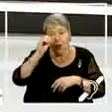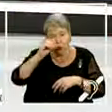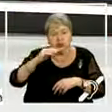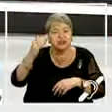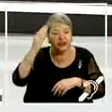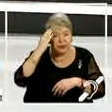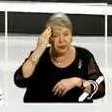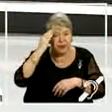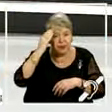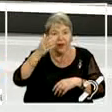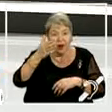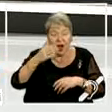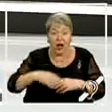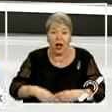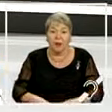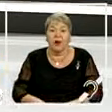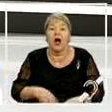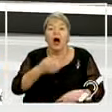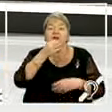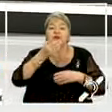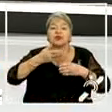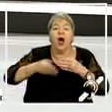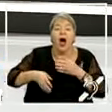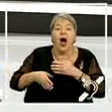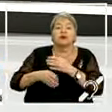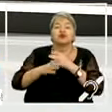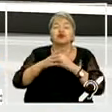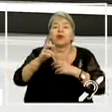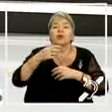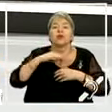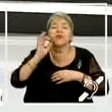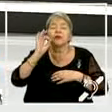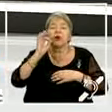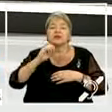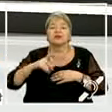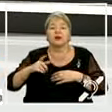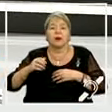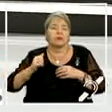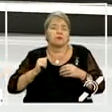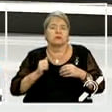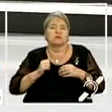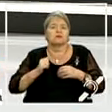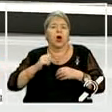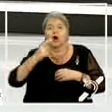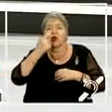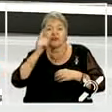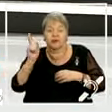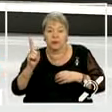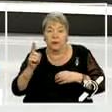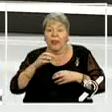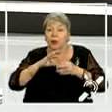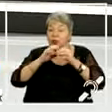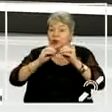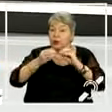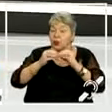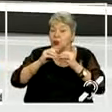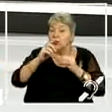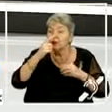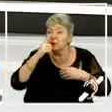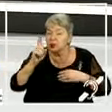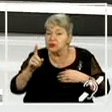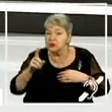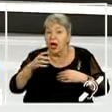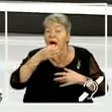scria Medvedev, adjunct al șefului Consiliului de Securitate rus, citat de CNN. În același timp, purtătorul de cuvânt al Kremlinului,